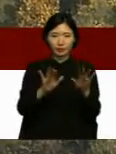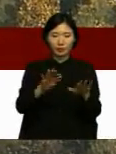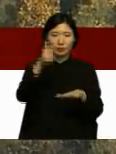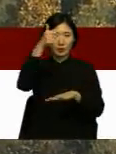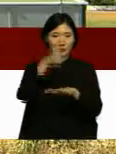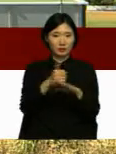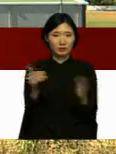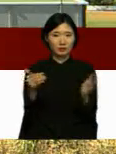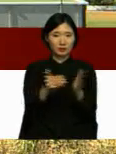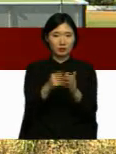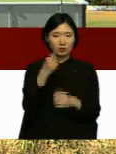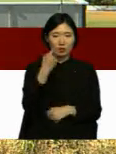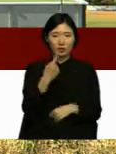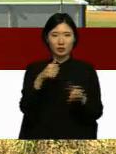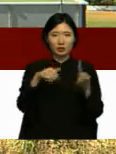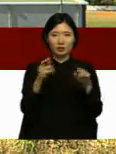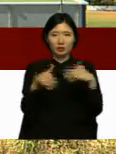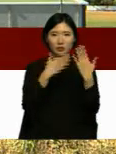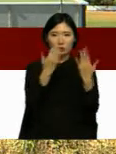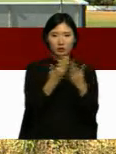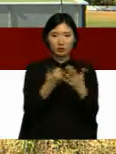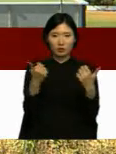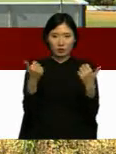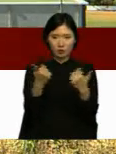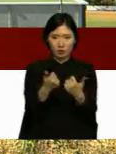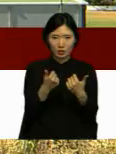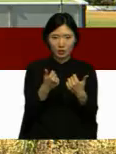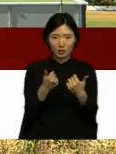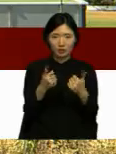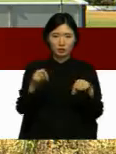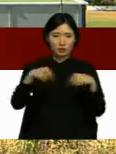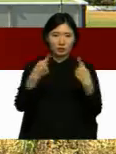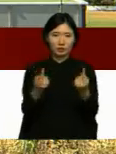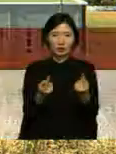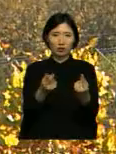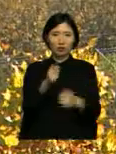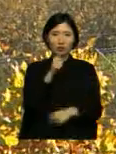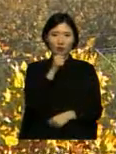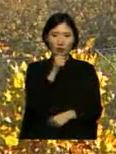올해 말까지 월 1회 전체 회의 또는 분과 회의에 참석해